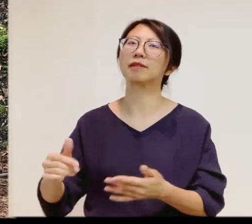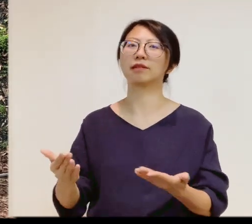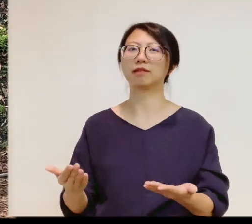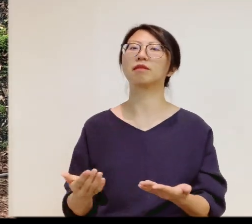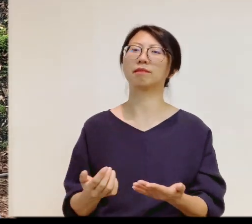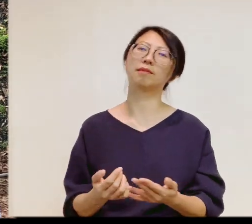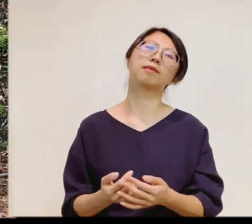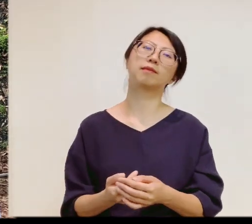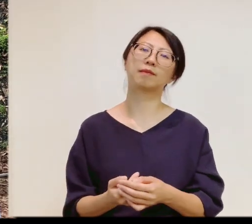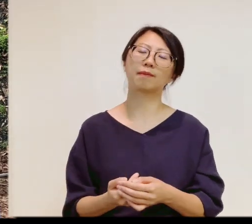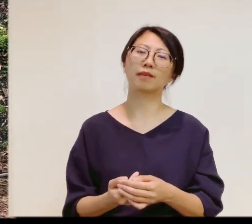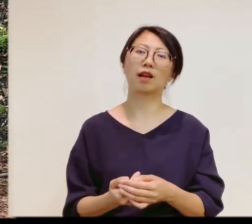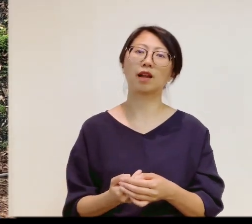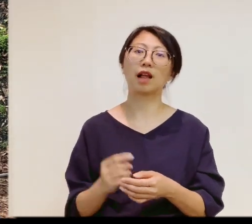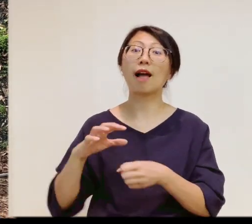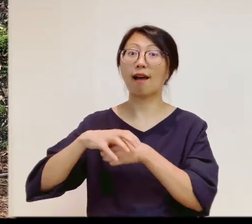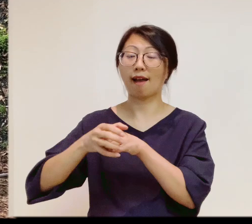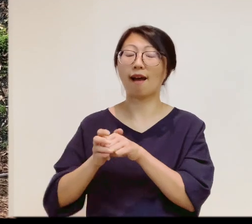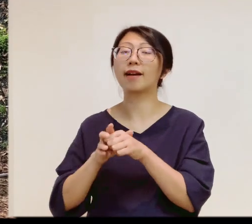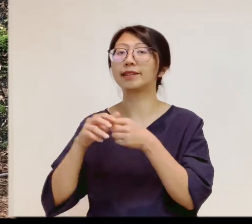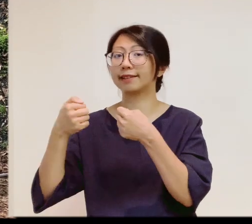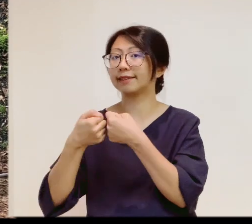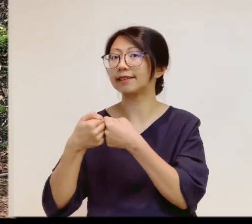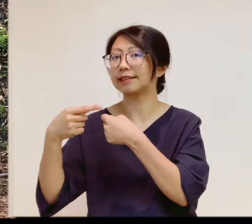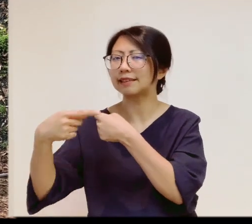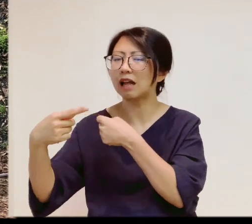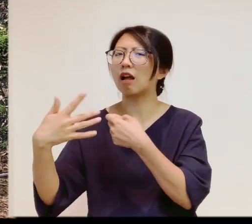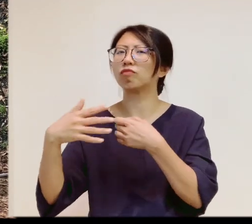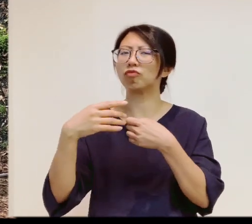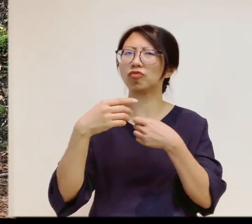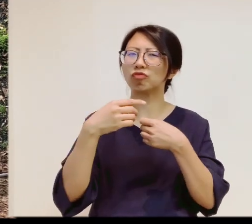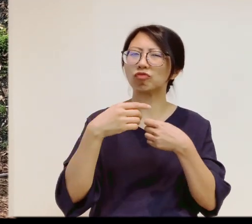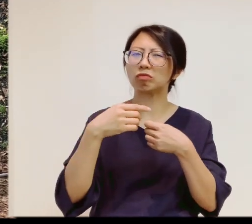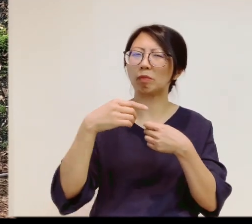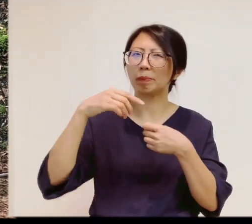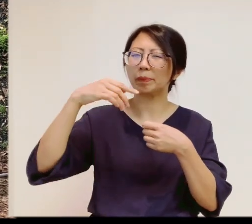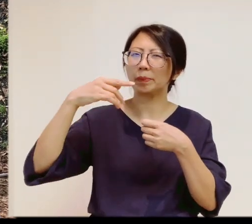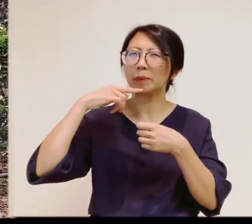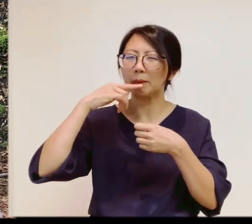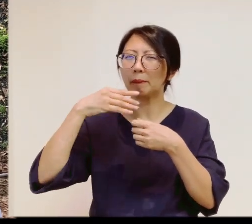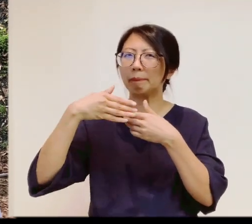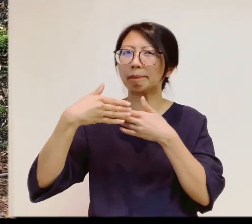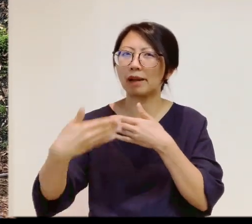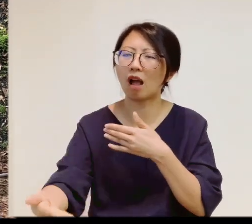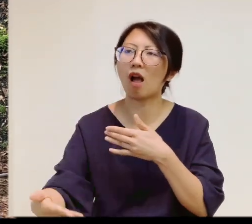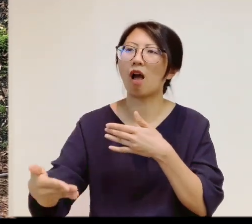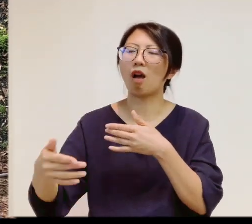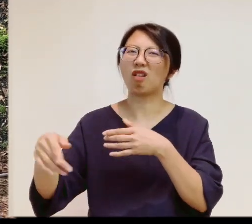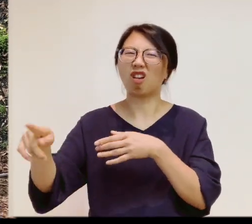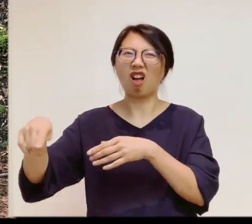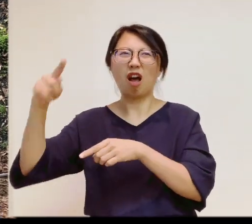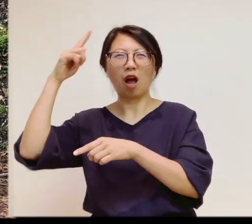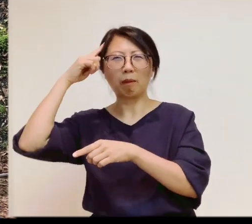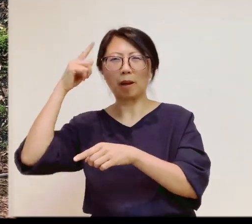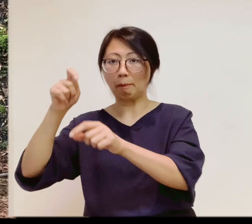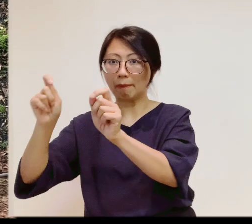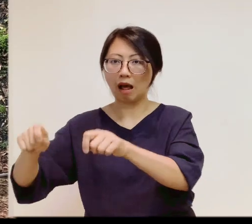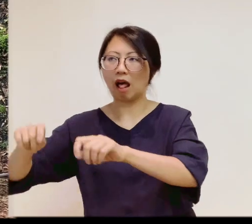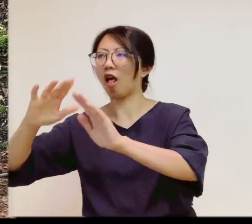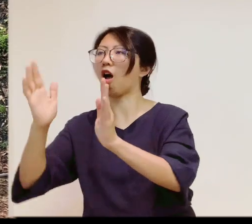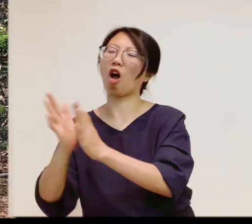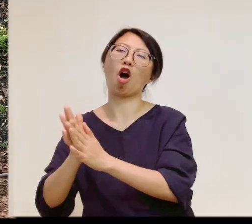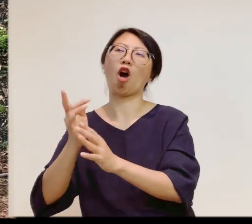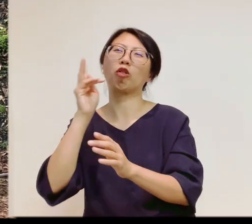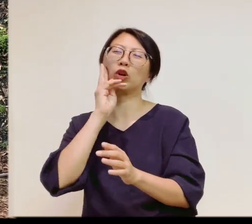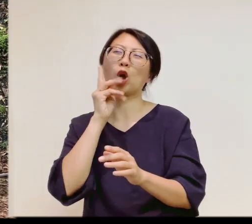就無論你一次大戰以至之後咧，德國咧有啲時候咧會將佢哋自己嘅社會問題